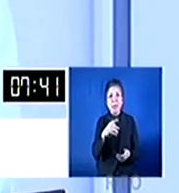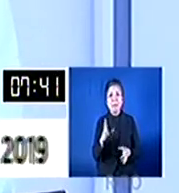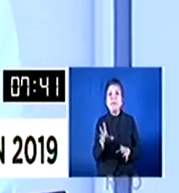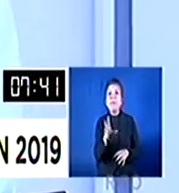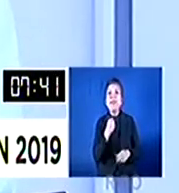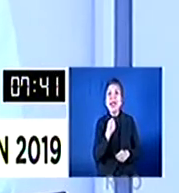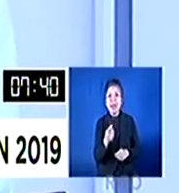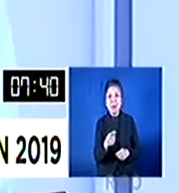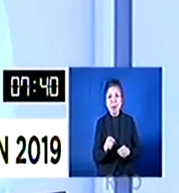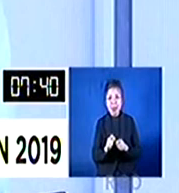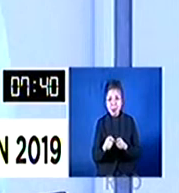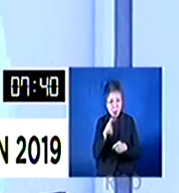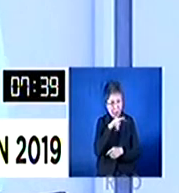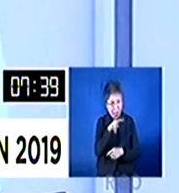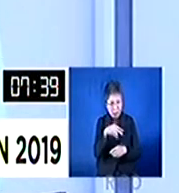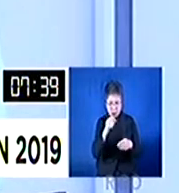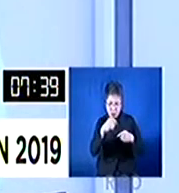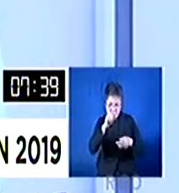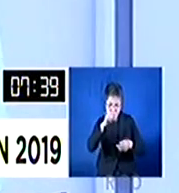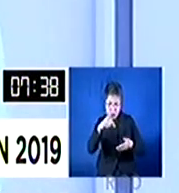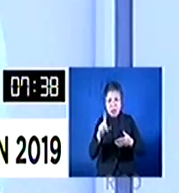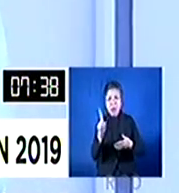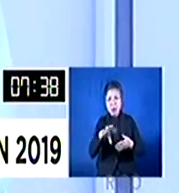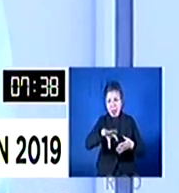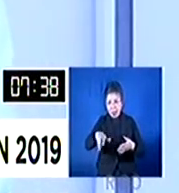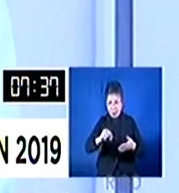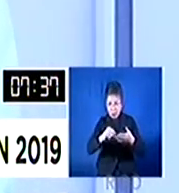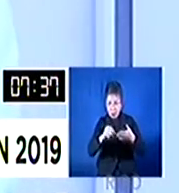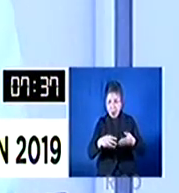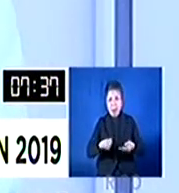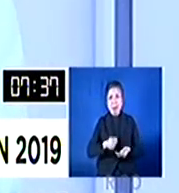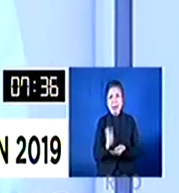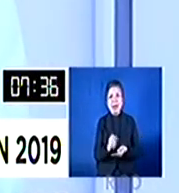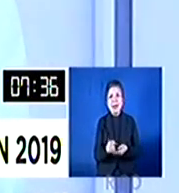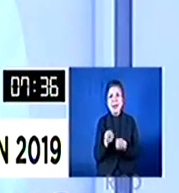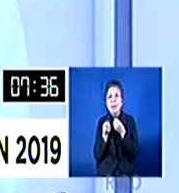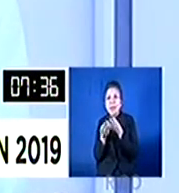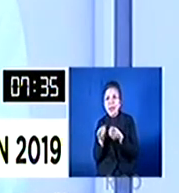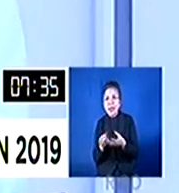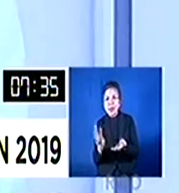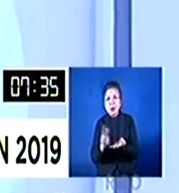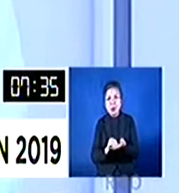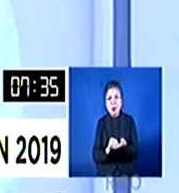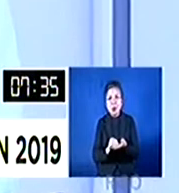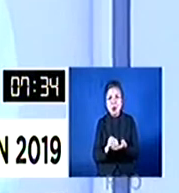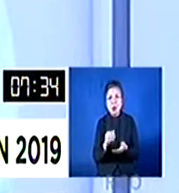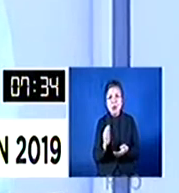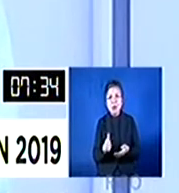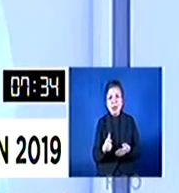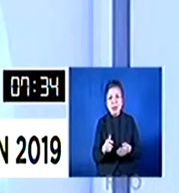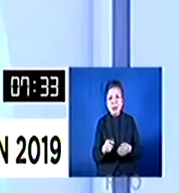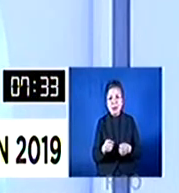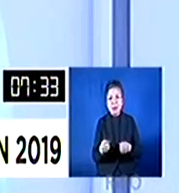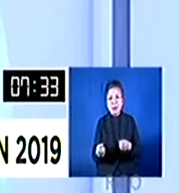digunakan untuk melihat bagaimana suatu daerah membelanjakan anggaran pendidikannya sehingga